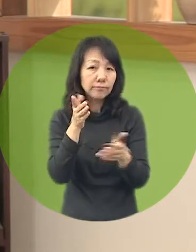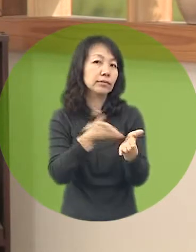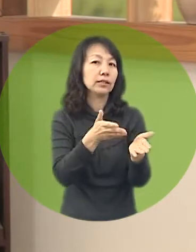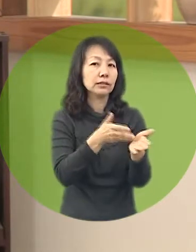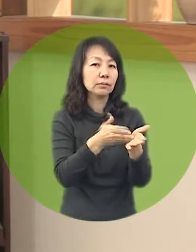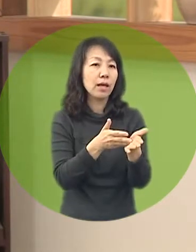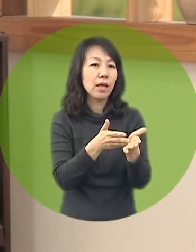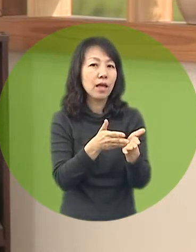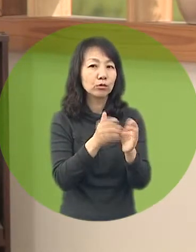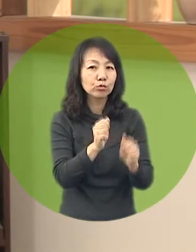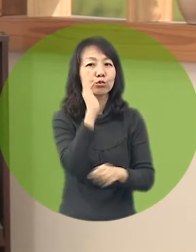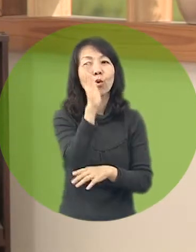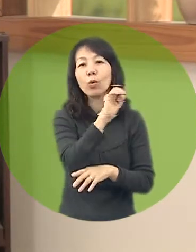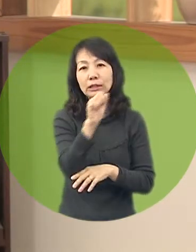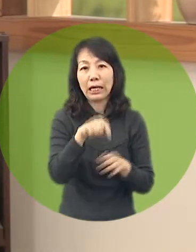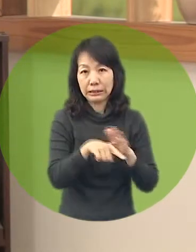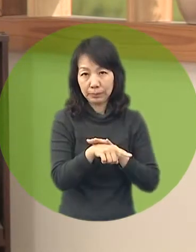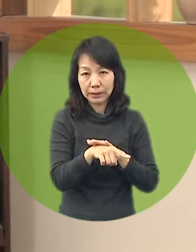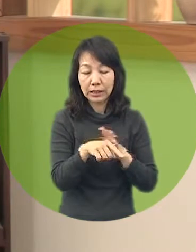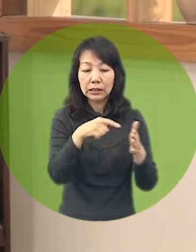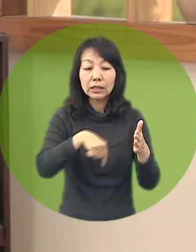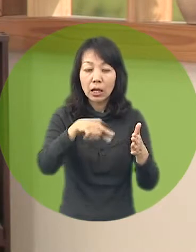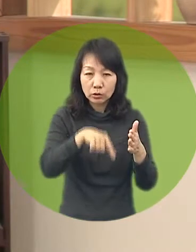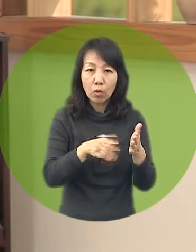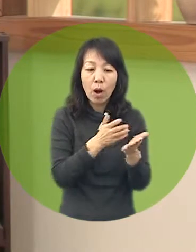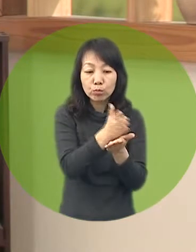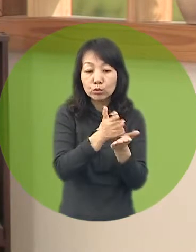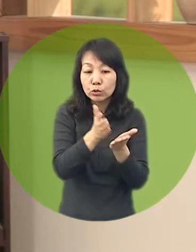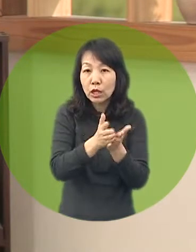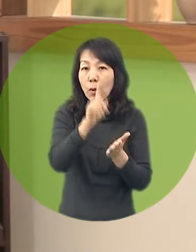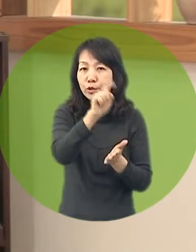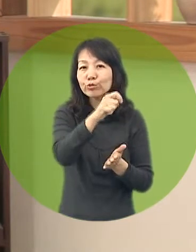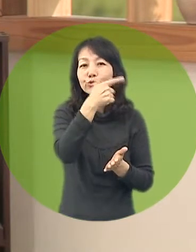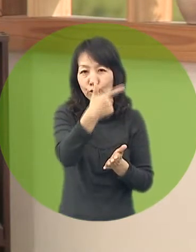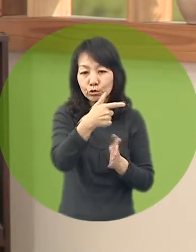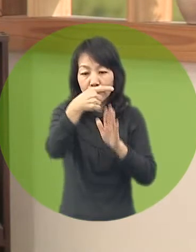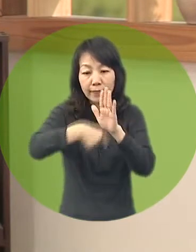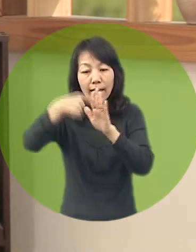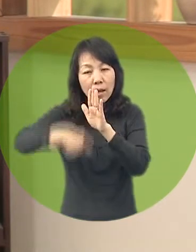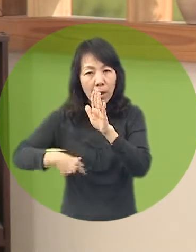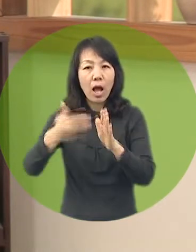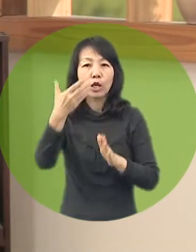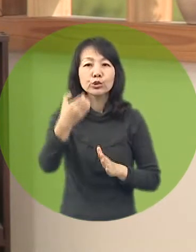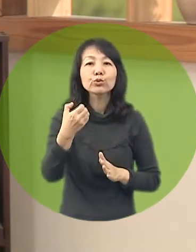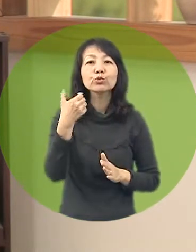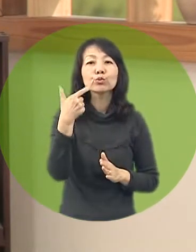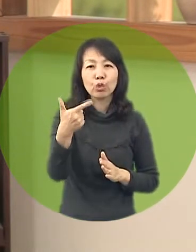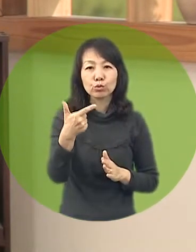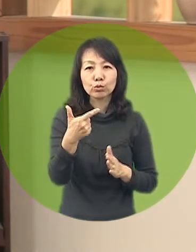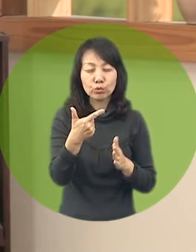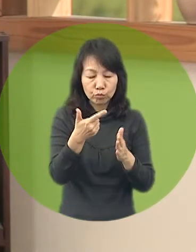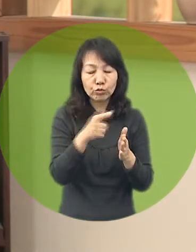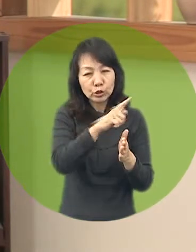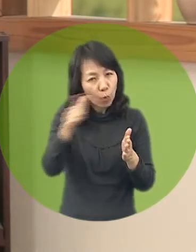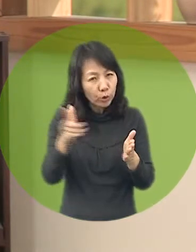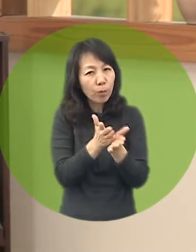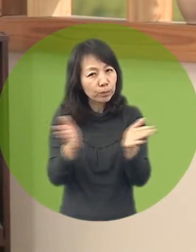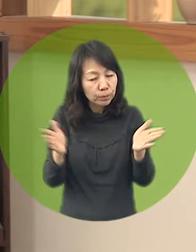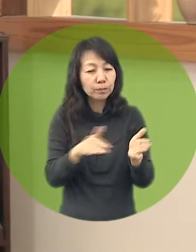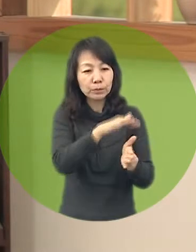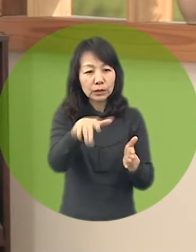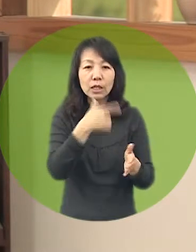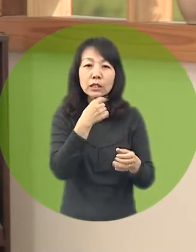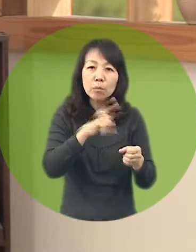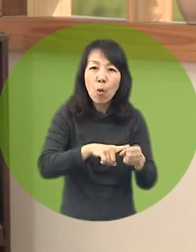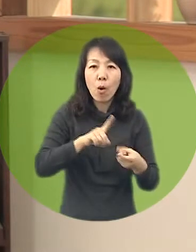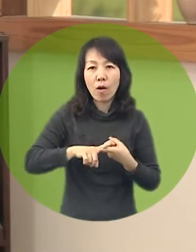する講座です。講座の内容は16分や96テーマを準備しておりますので、皆様の要望に沿ったテーマで開